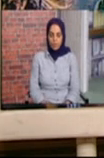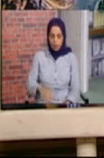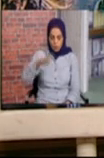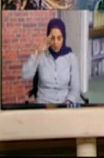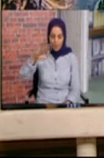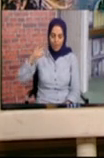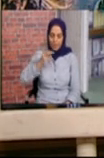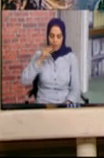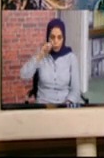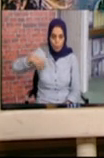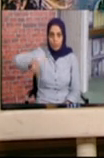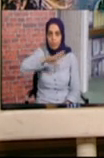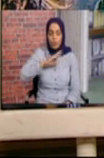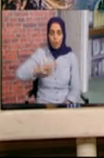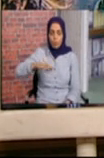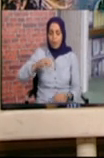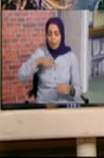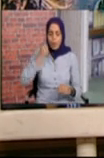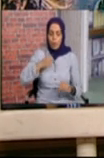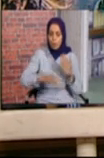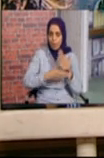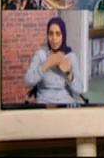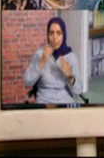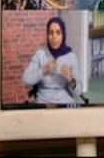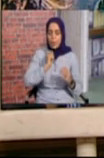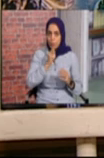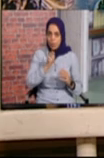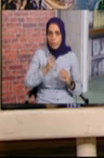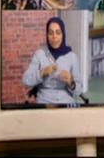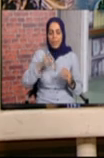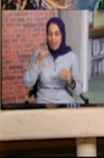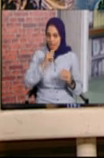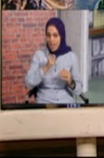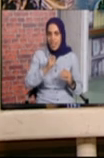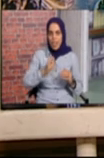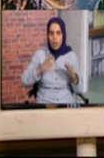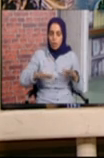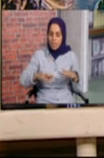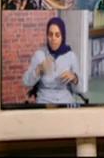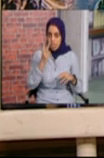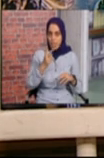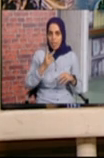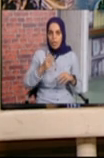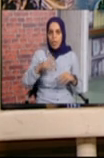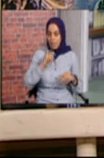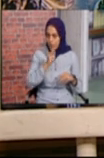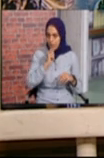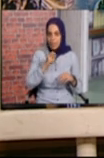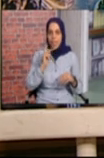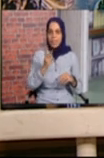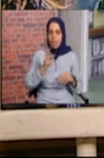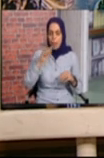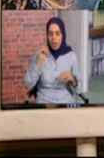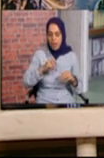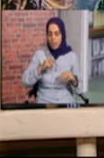كل التحية لحضراتكم مشاهدينا الكرام، تحية متجددة في مستهل هذه الحلقة والجزء الثاني وفقرتنا الثانية من حلقة